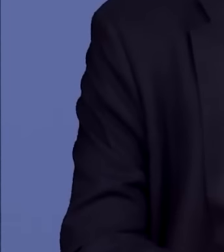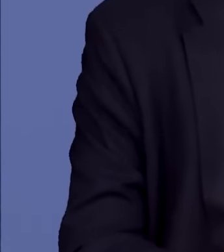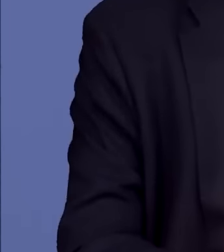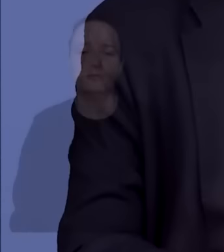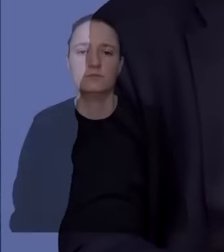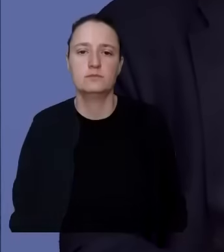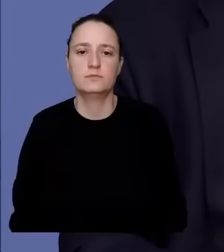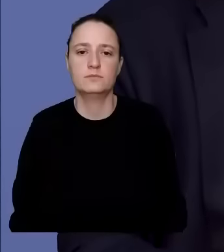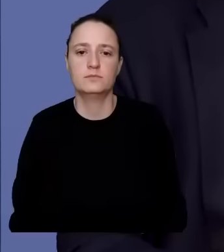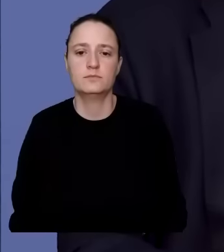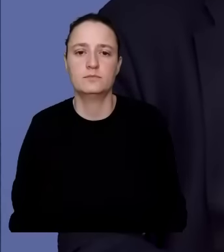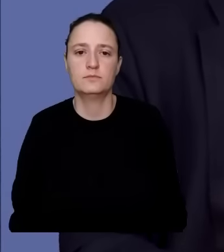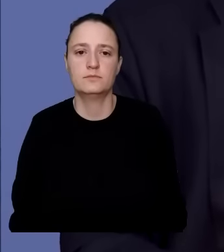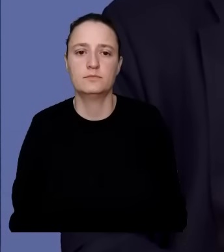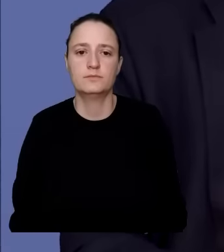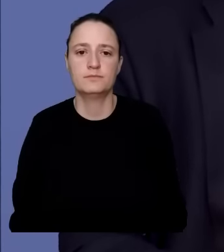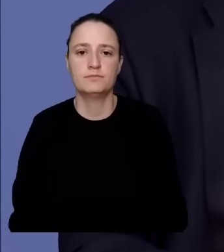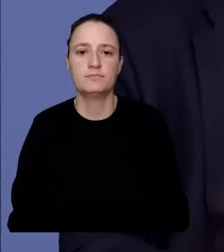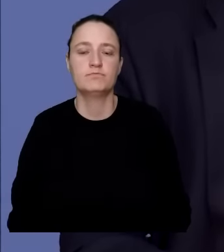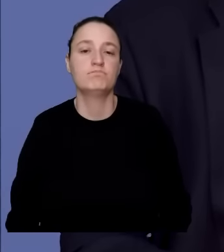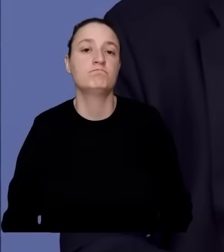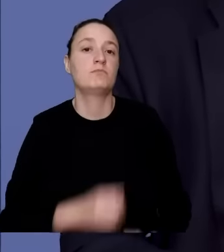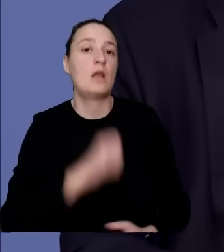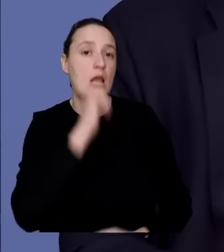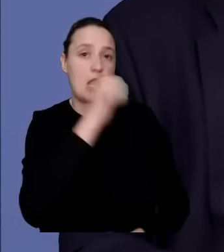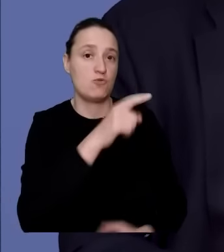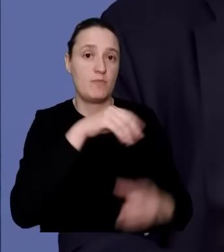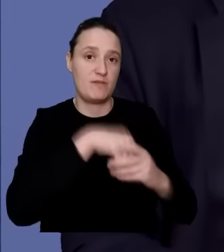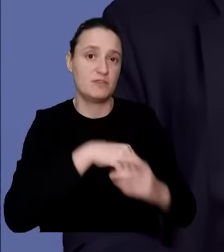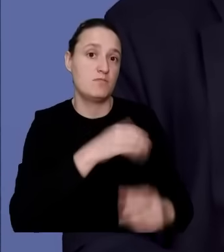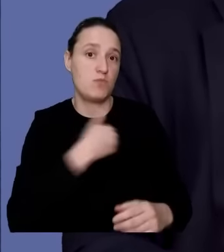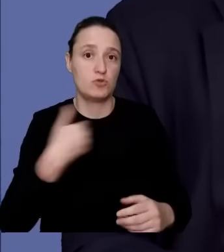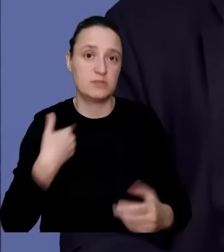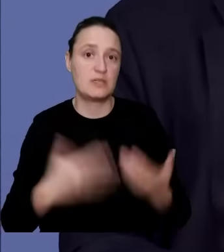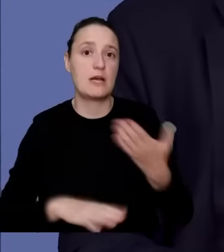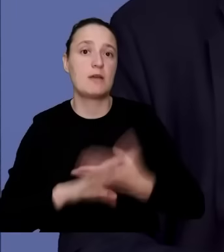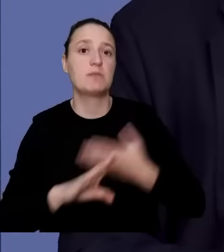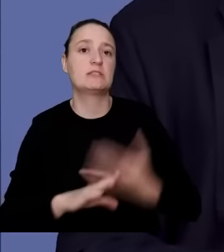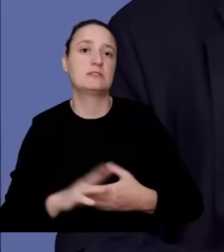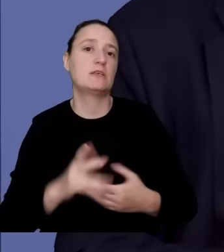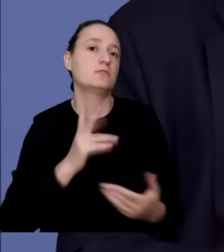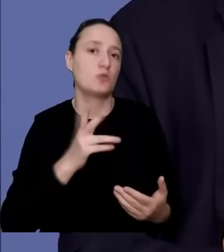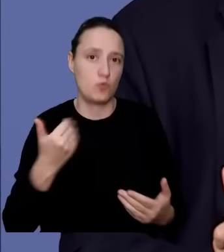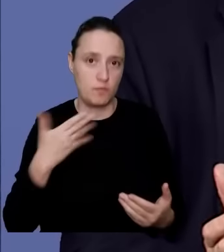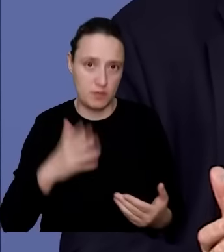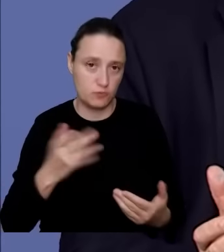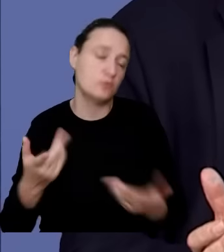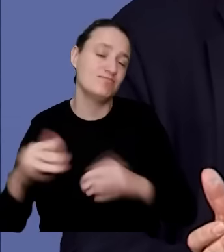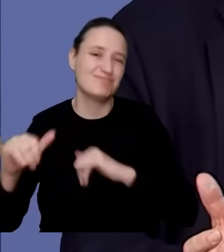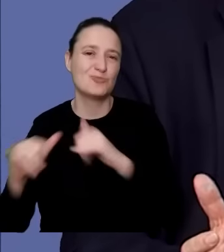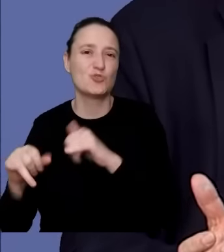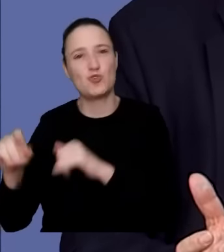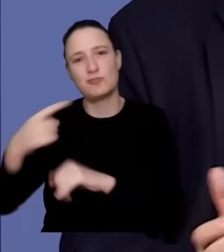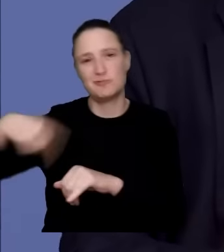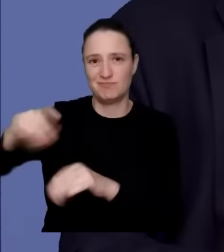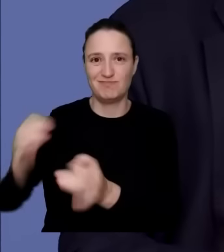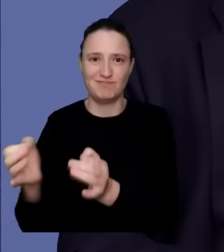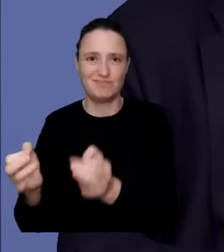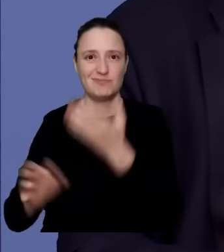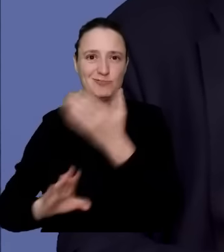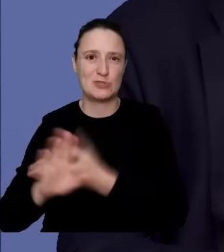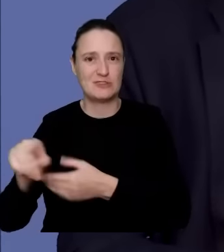ktoś z obecnego obozu rządzącego który tak naprawdę niewiele ma akurat w moim przekonaniu wspólnego bo Donald Tusk